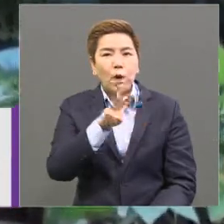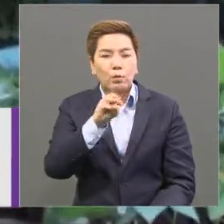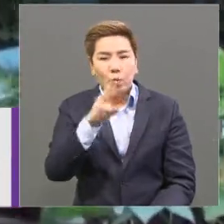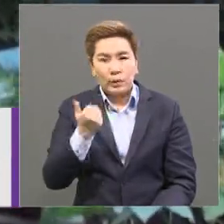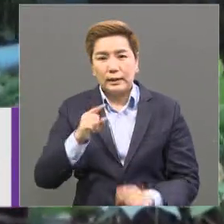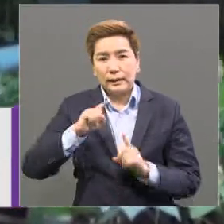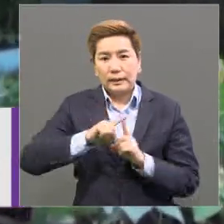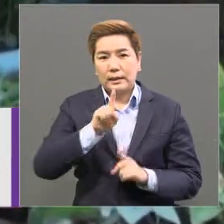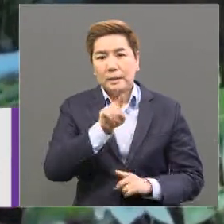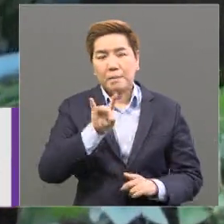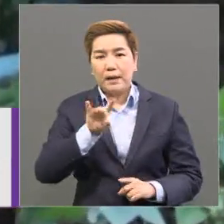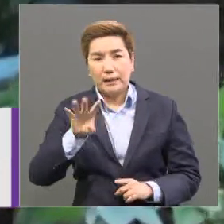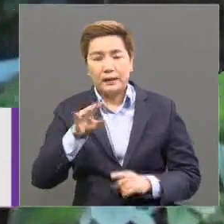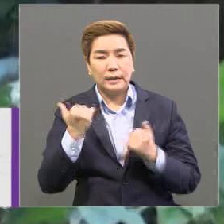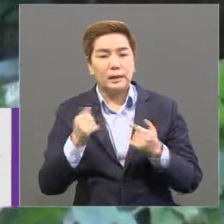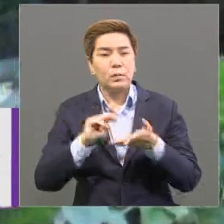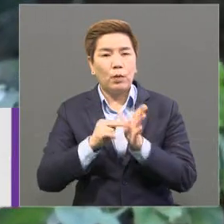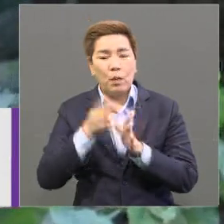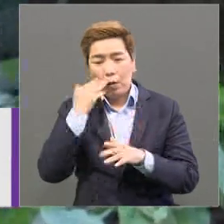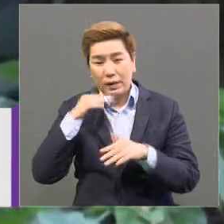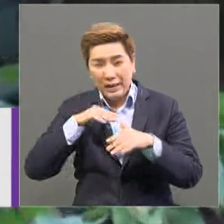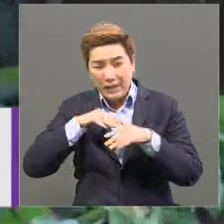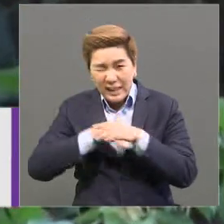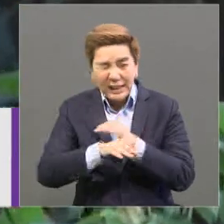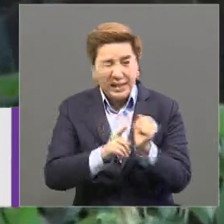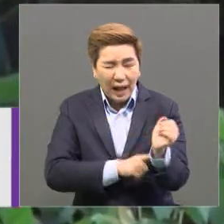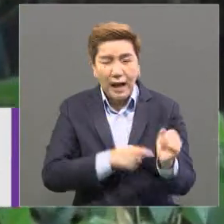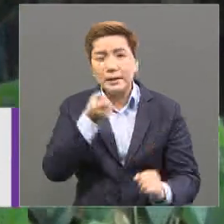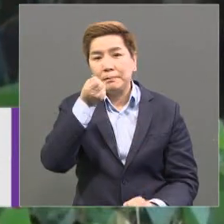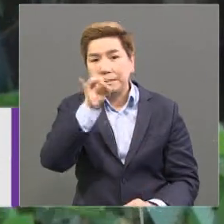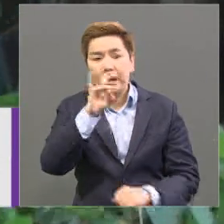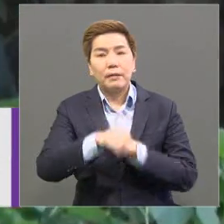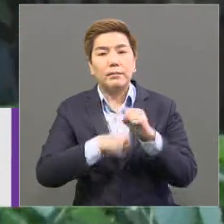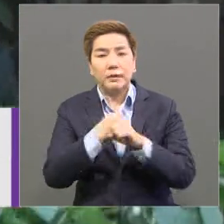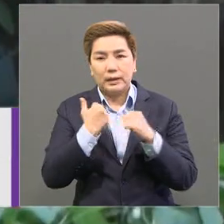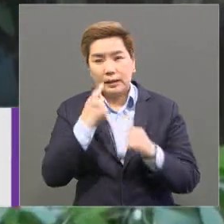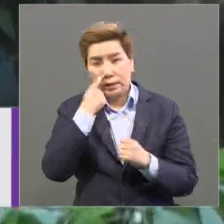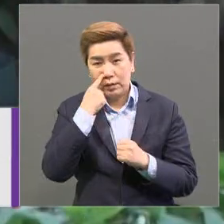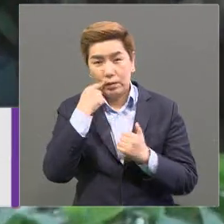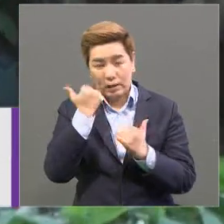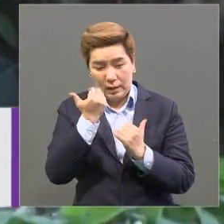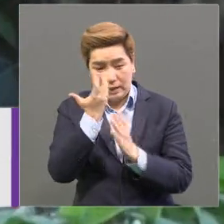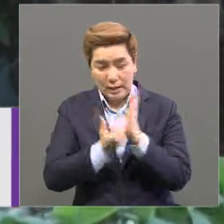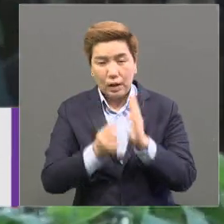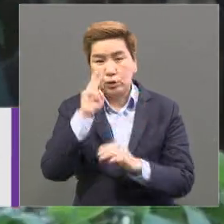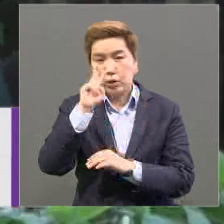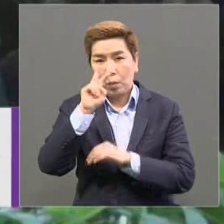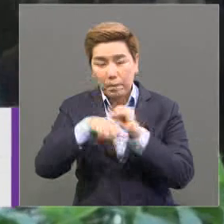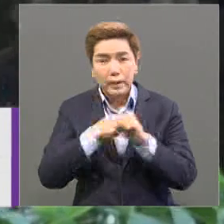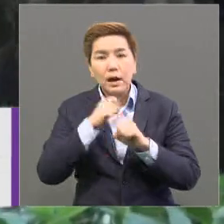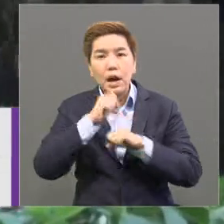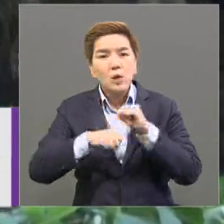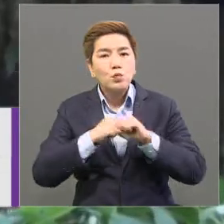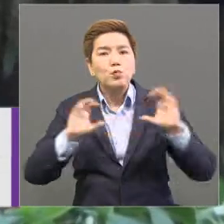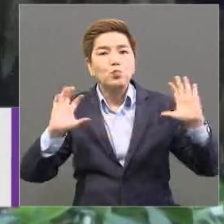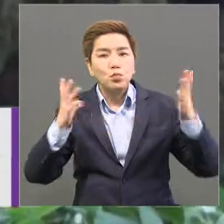2566ลำดับที่184นะครับหลังจากที่หนีการจับกุมมานานถึง18ปีเหลือเวลาอีก2ปีคดีก็จะหมดอายุ